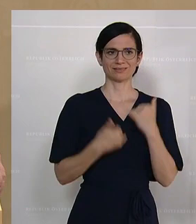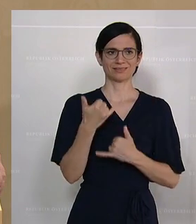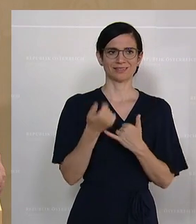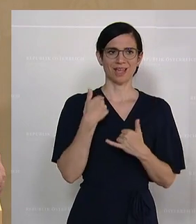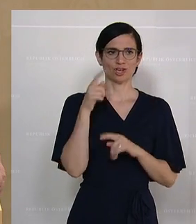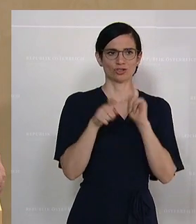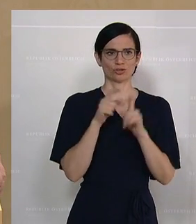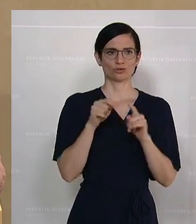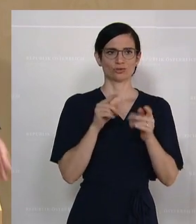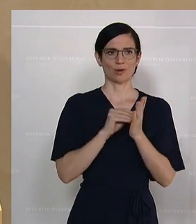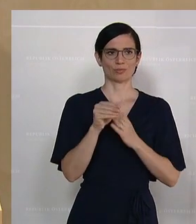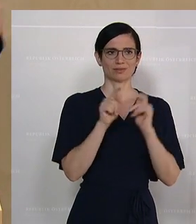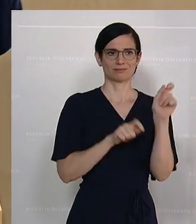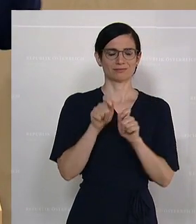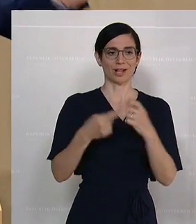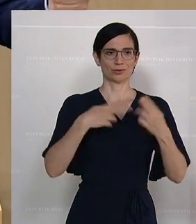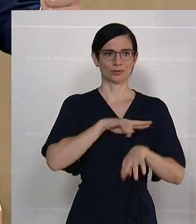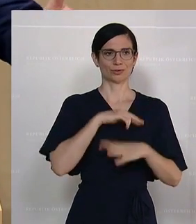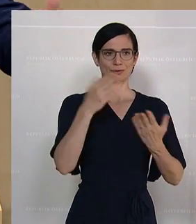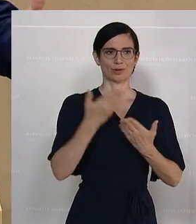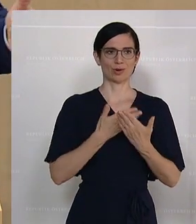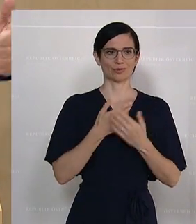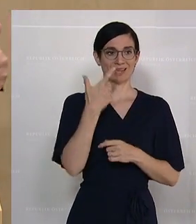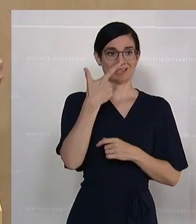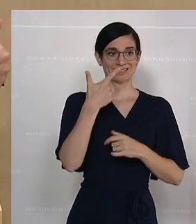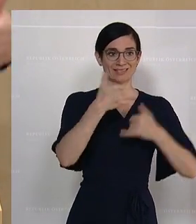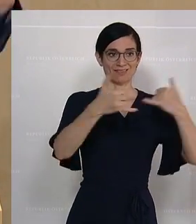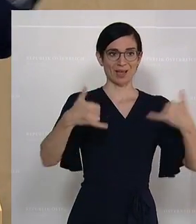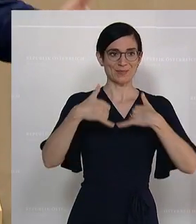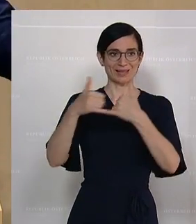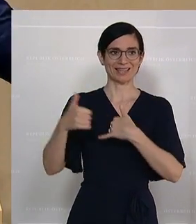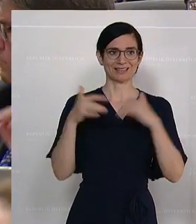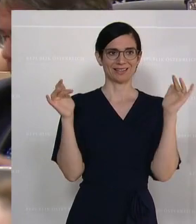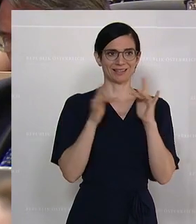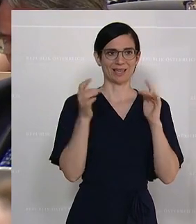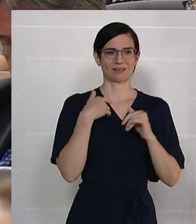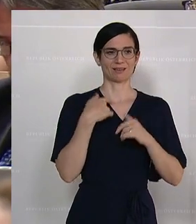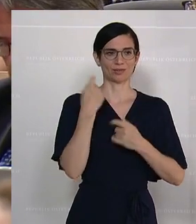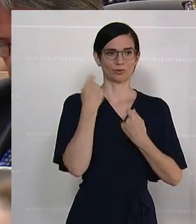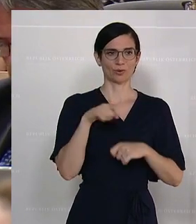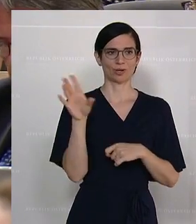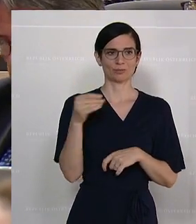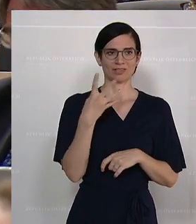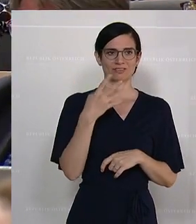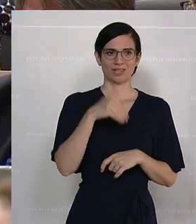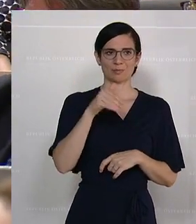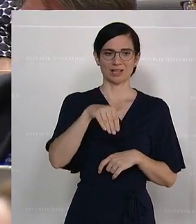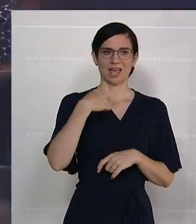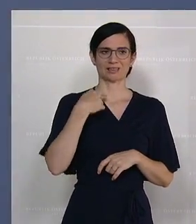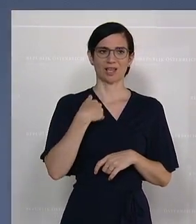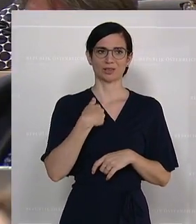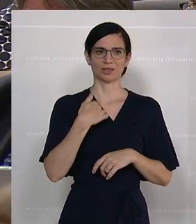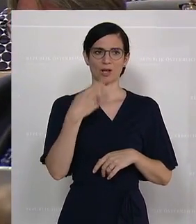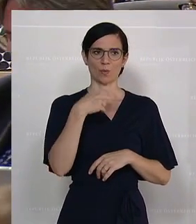steuerzahler zurück bekommt also wir haben zwei pakete gegen die teuerung im früher gemacht mit rund vier milliarden euro wir haben eine